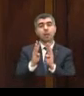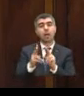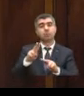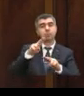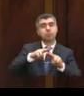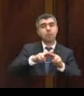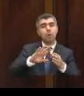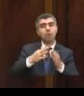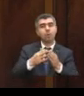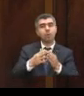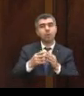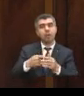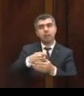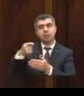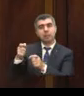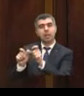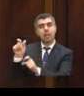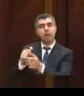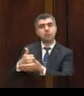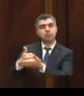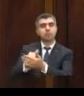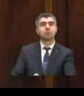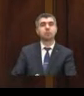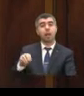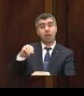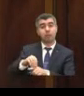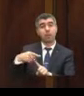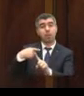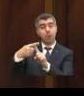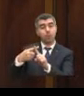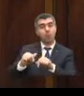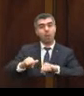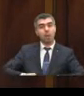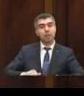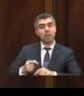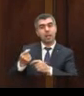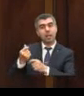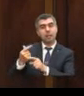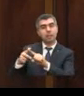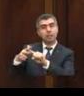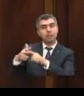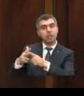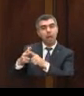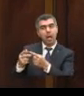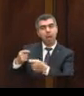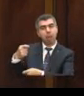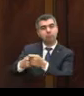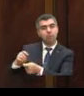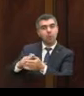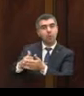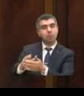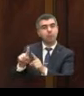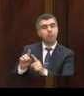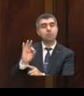سريعة وفعالة. وكذا السيد وزير التجارة والصناعة والاقتصاد الرقمي واجتهاداته وديناميته في